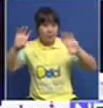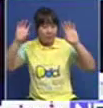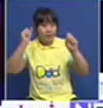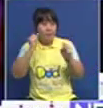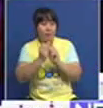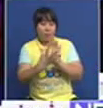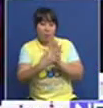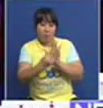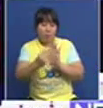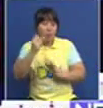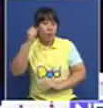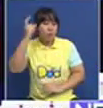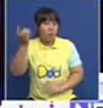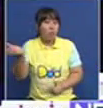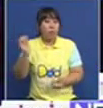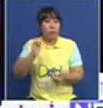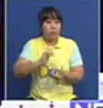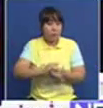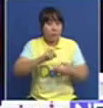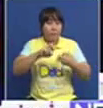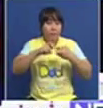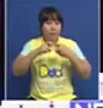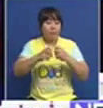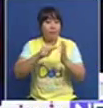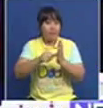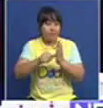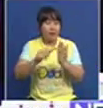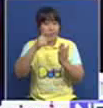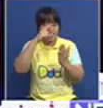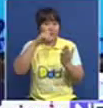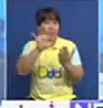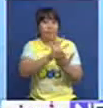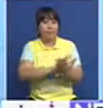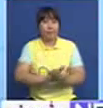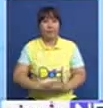ความเข้าใจเพื่อให้เกิดความร่วมมือในการแก้ไขปัญหาของประเทศค่ะ